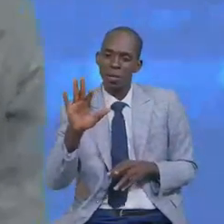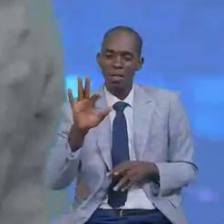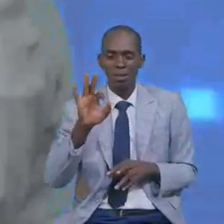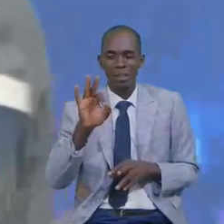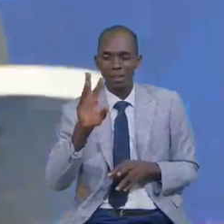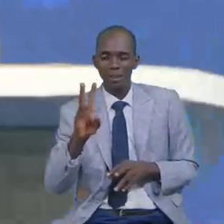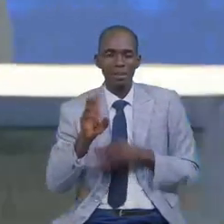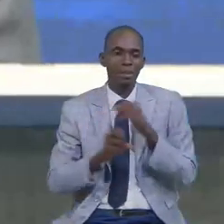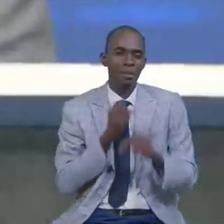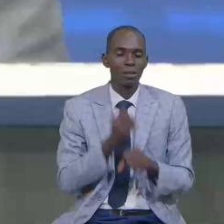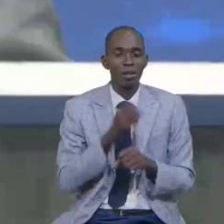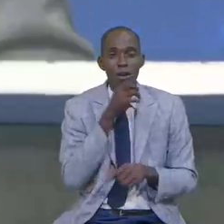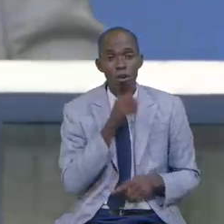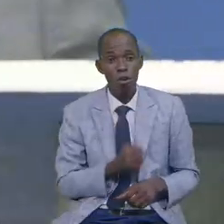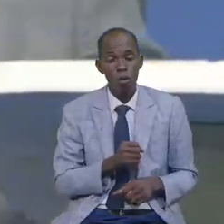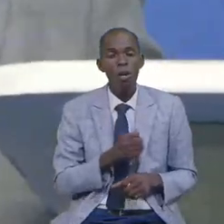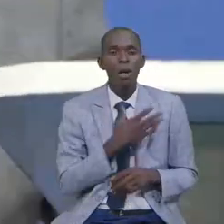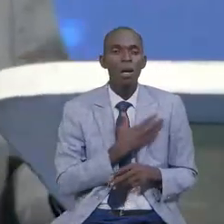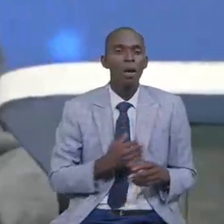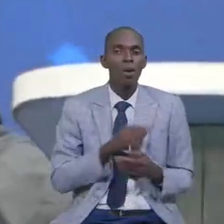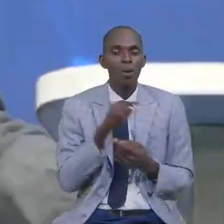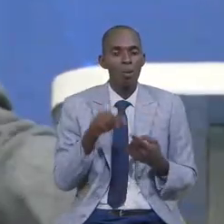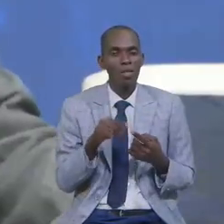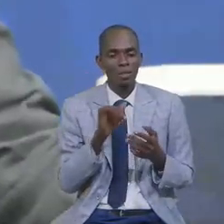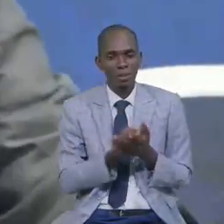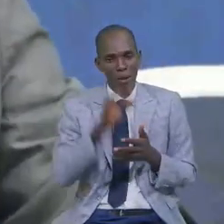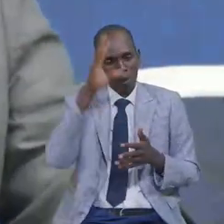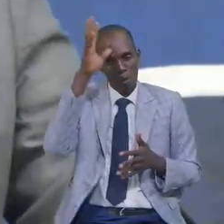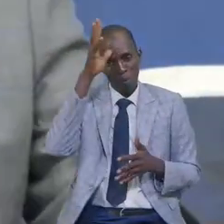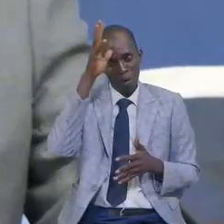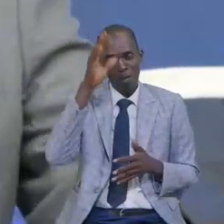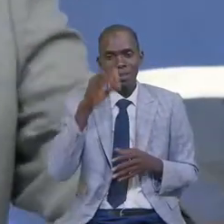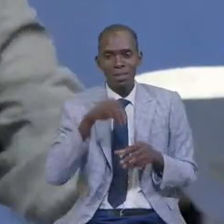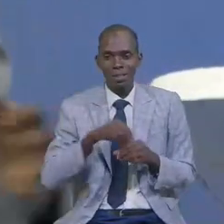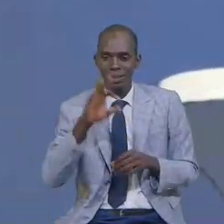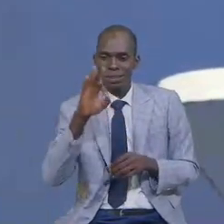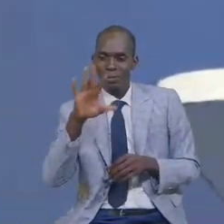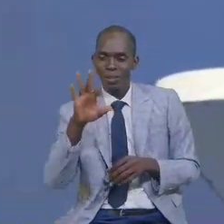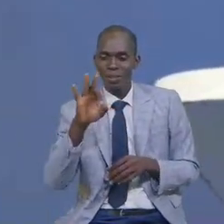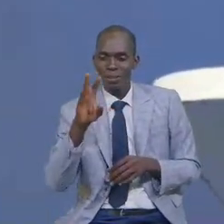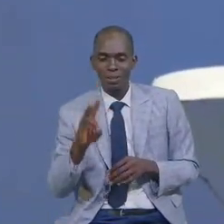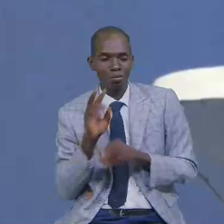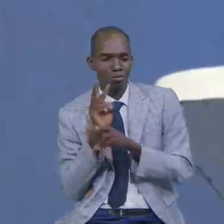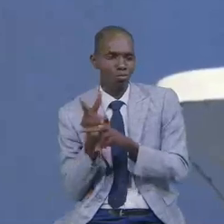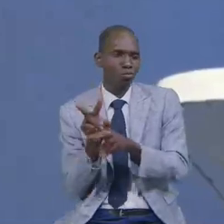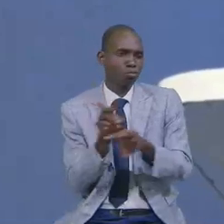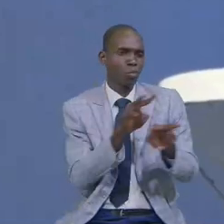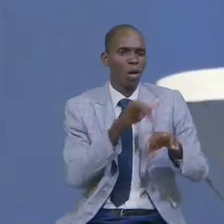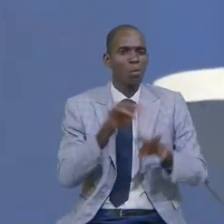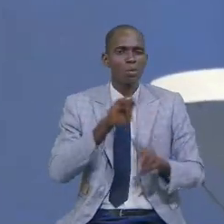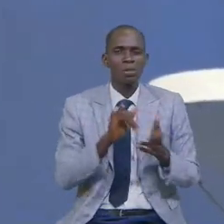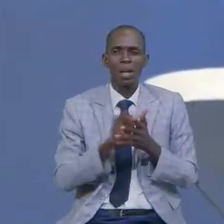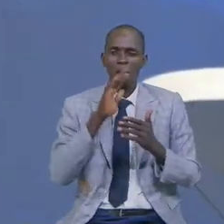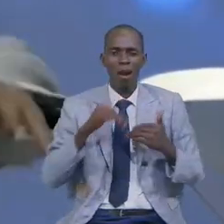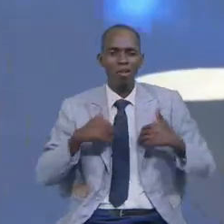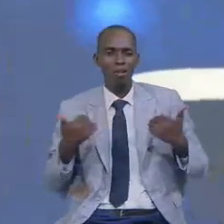Et quand il regarde les gens dans leur quarantaine, dans leur cinquantaine, à cause de